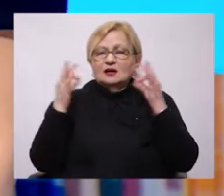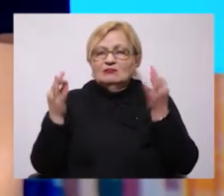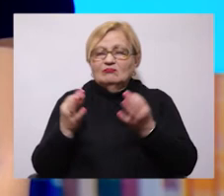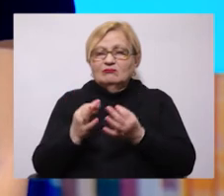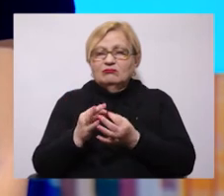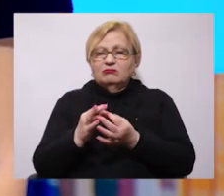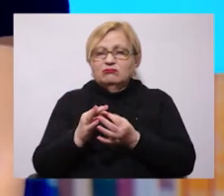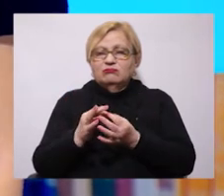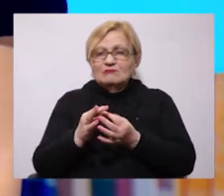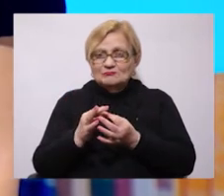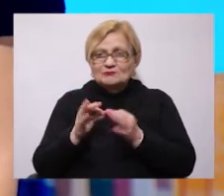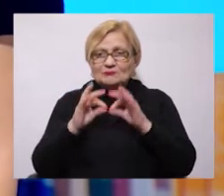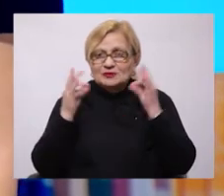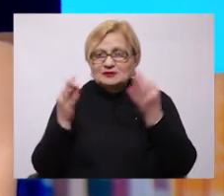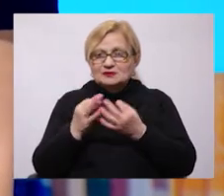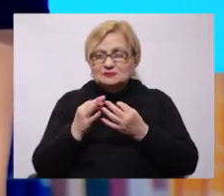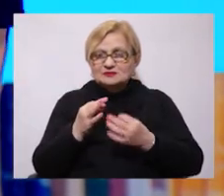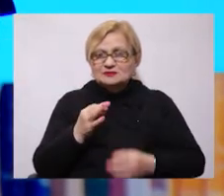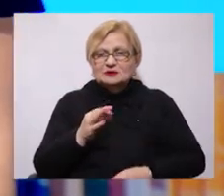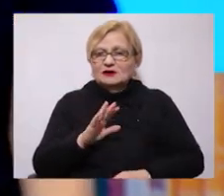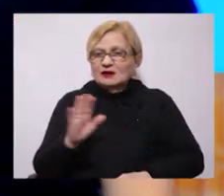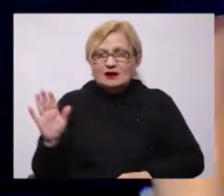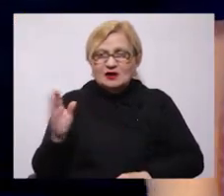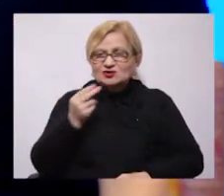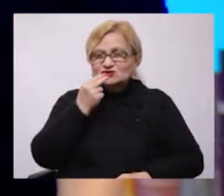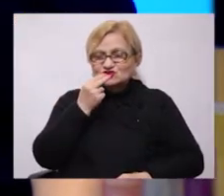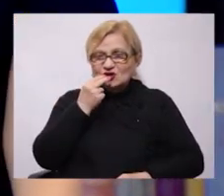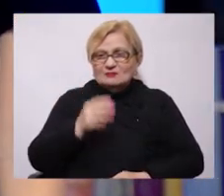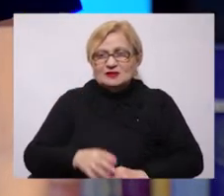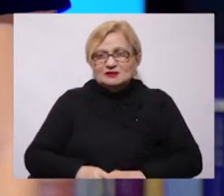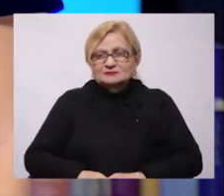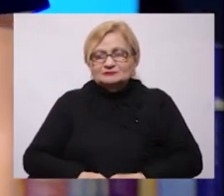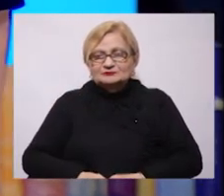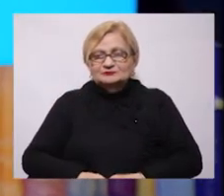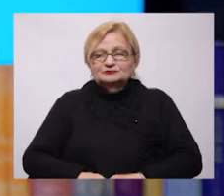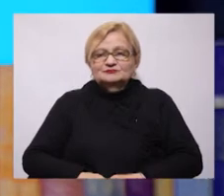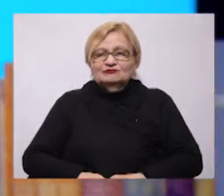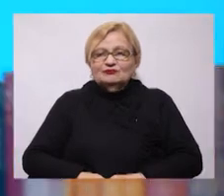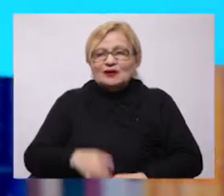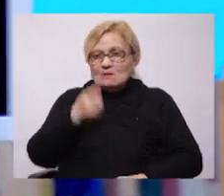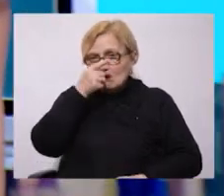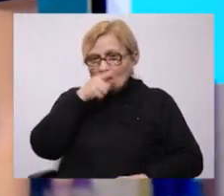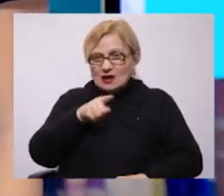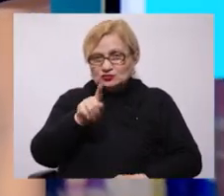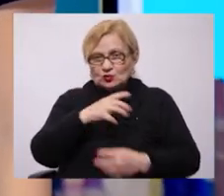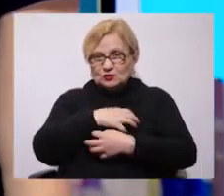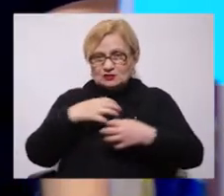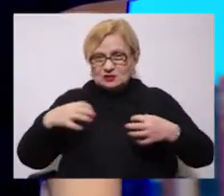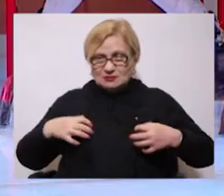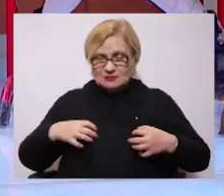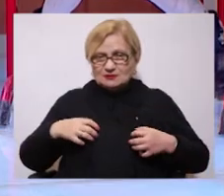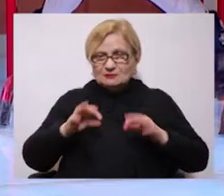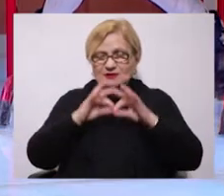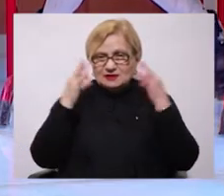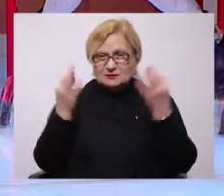არ ჭამენ. ეს რა არის? ბლინებს? ბლინებს არ ჭამენ. მოდი კიდევ ერთხელ გავიმეოროთ.